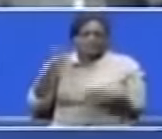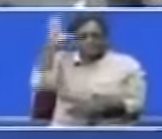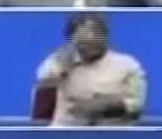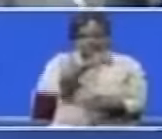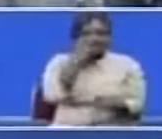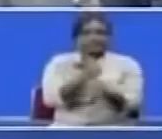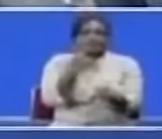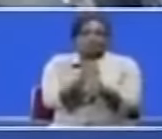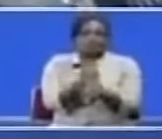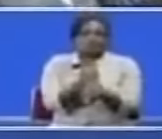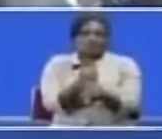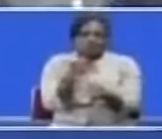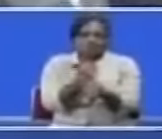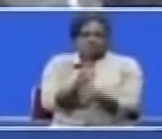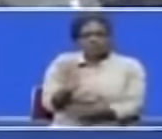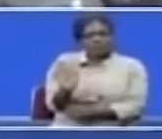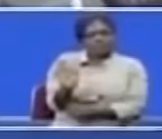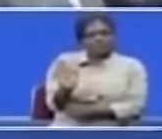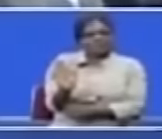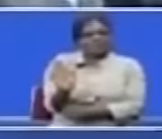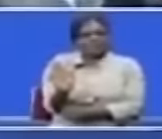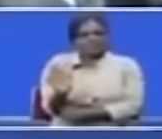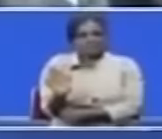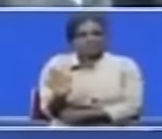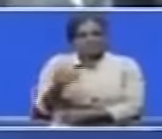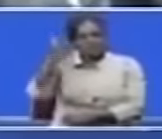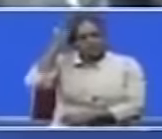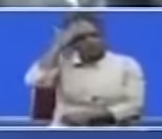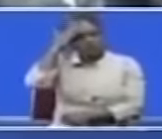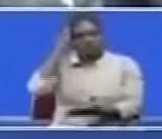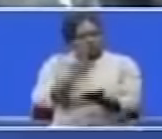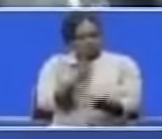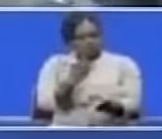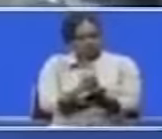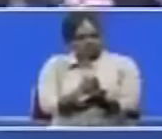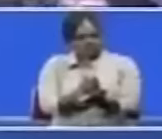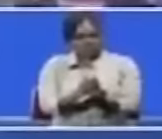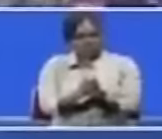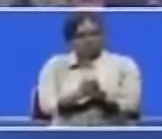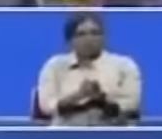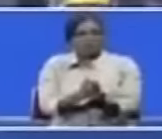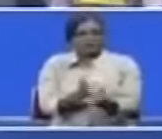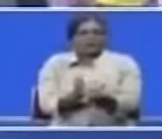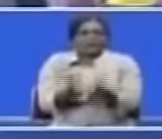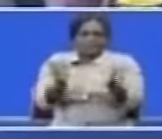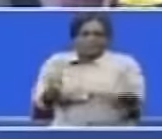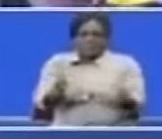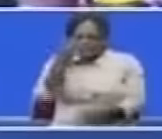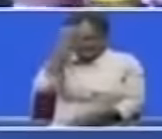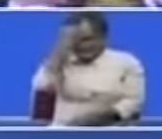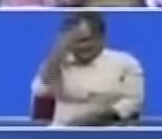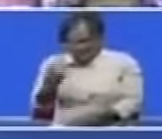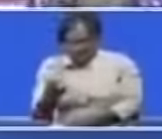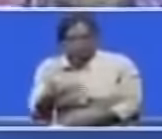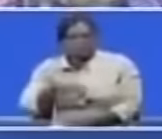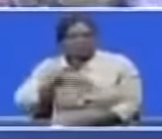kufanya kazi yao ile wanatakana kufanya, tutajua tutachukua hatua gani. Wananchi waliokerwa na kisa cha mauaji